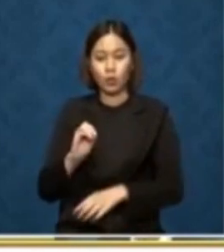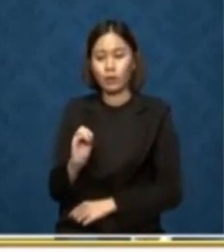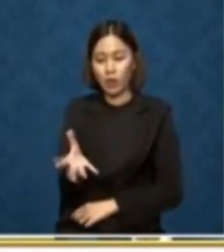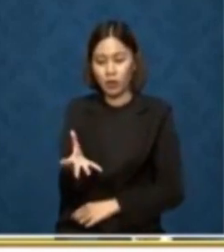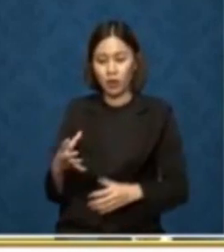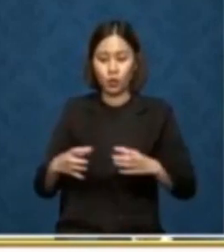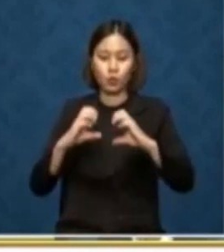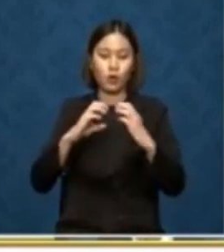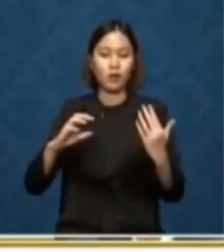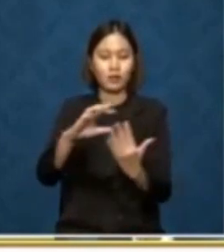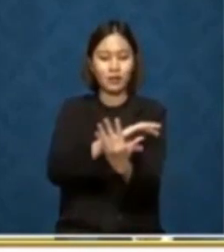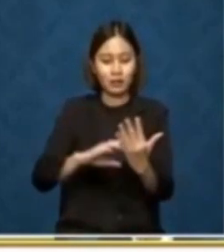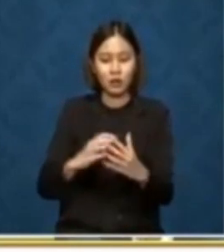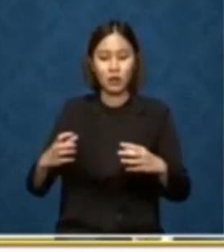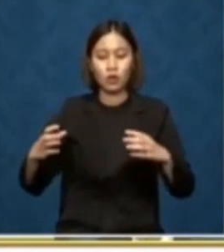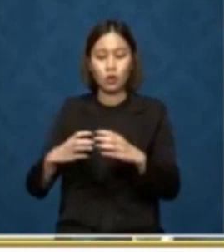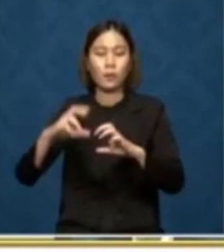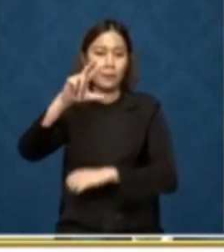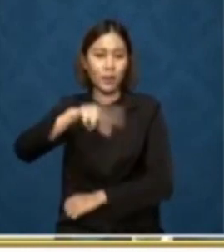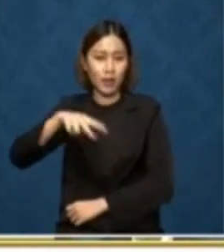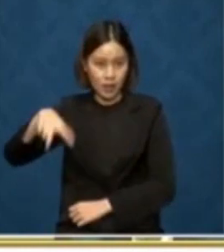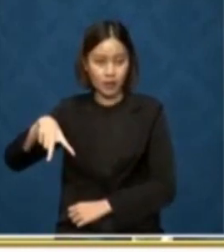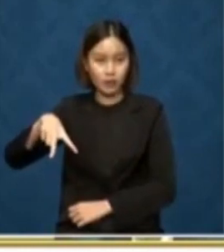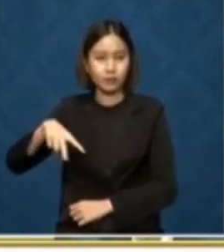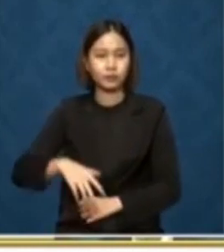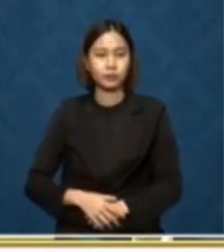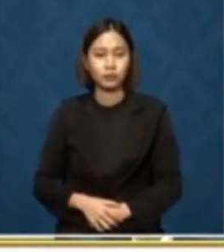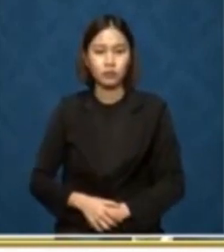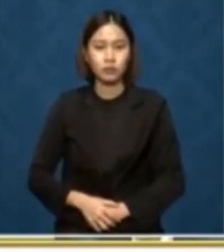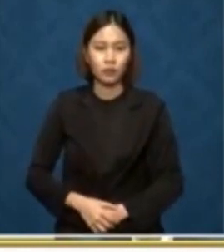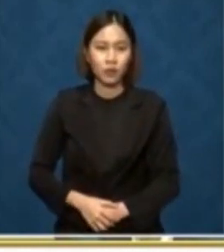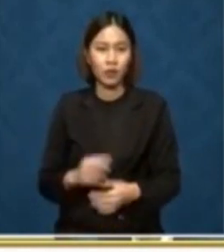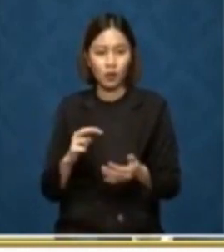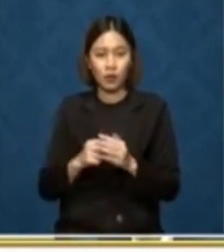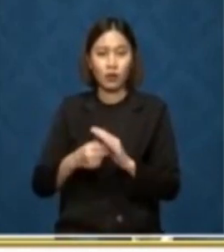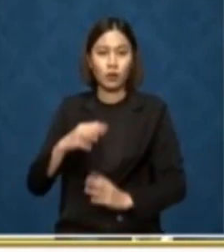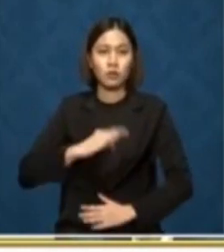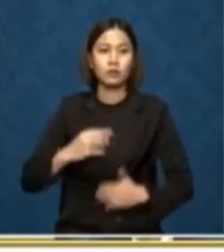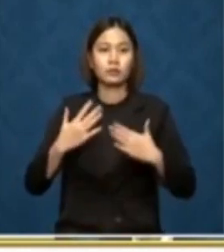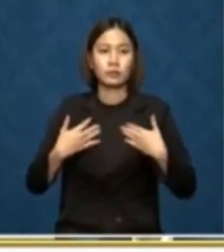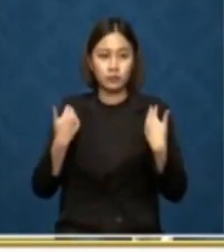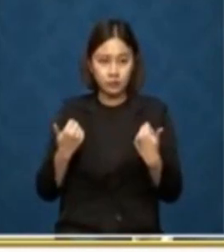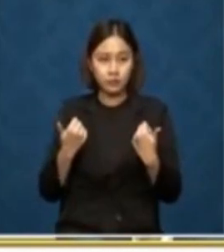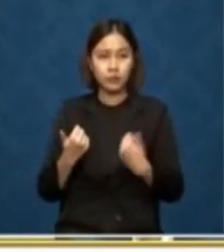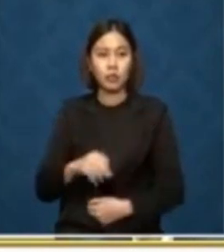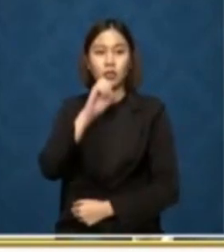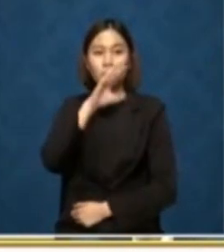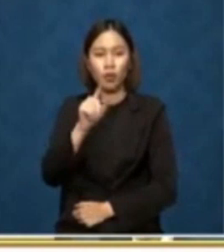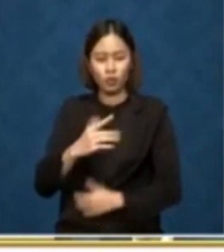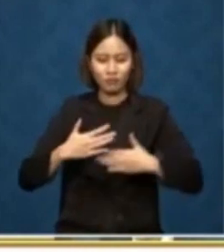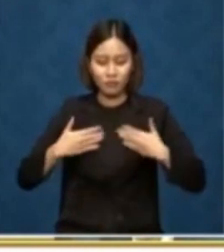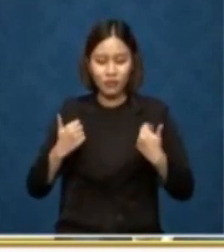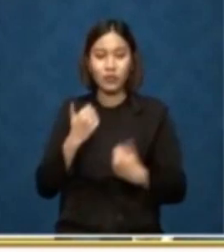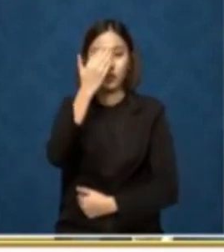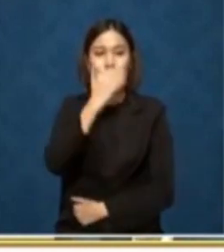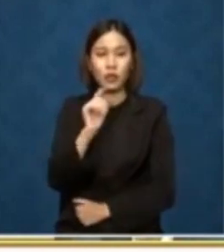ระชาชาติากภูมใจไทยและลาสุก็คอจากเพื่อไทยด้วยนะครับก็ถือวเป็เรื่ทน่ายนดีครับที่ตองบอกวานา